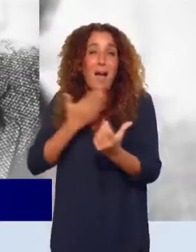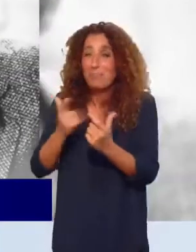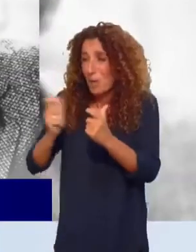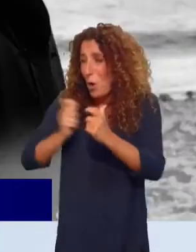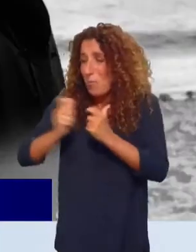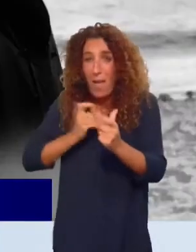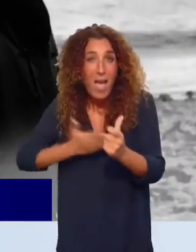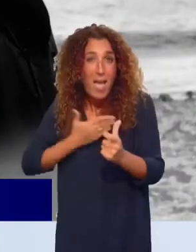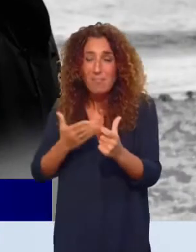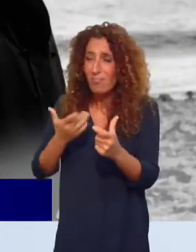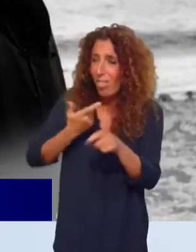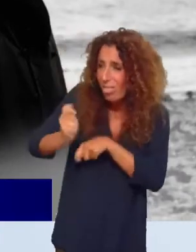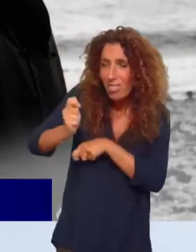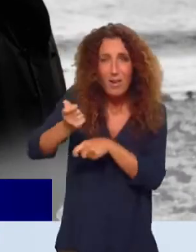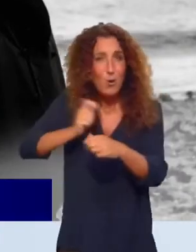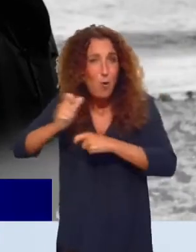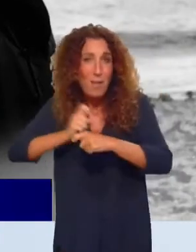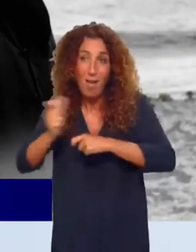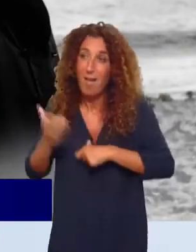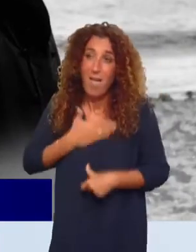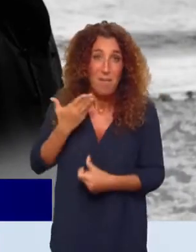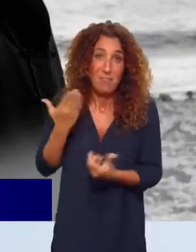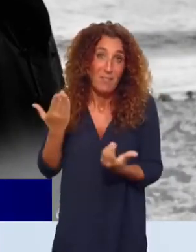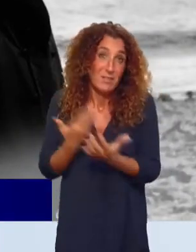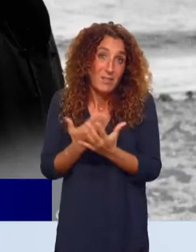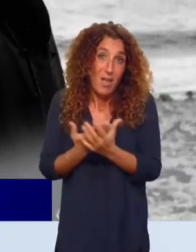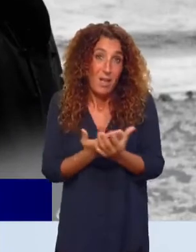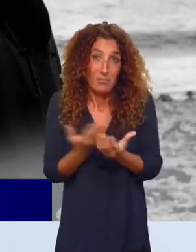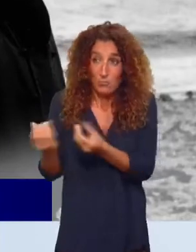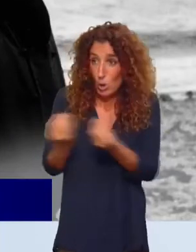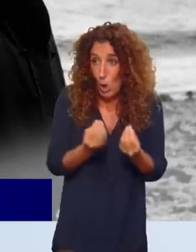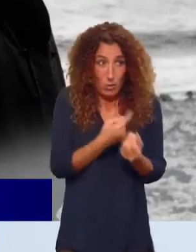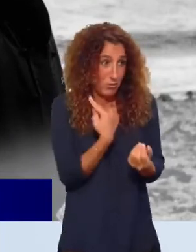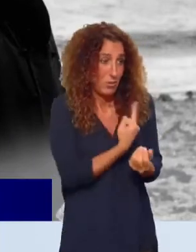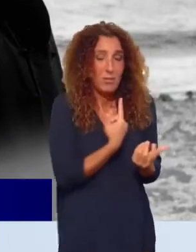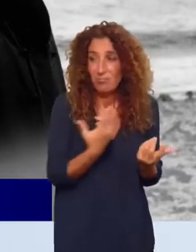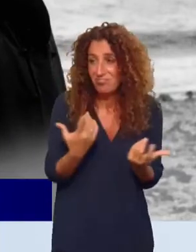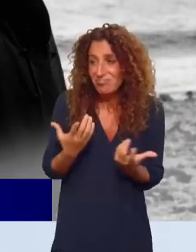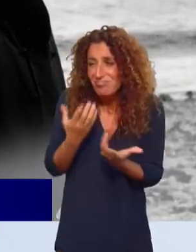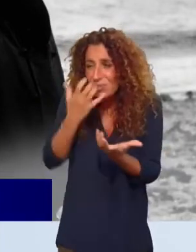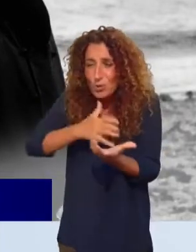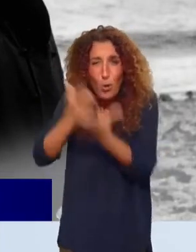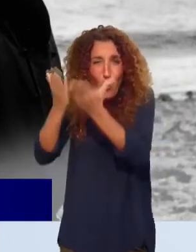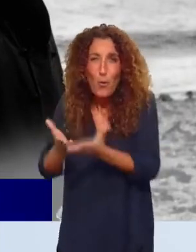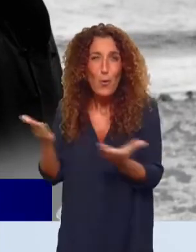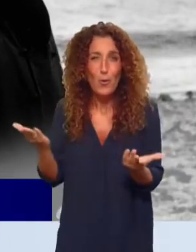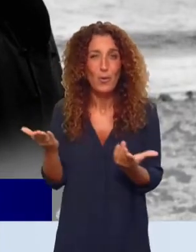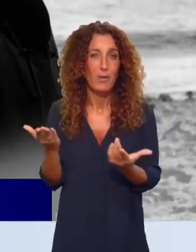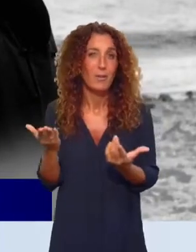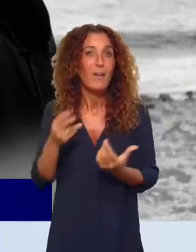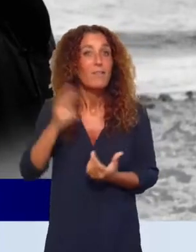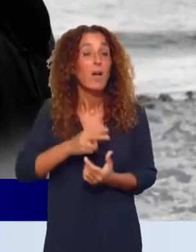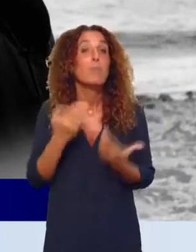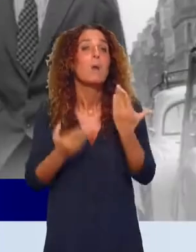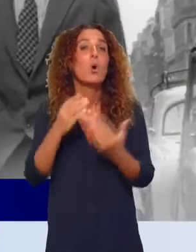lui, ce qu'il aimait, c'était les blagues et les copains. Donc forcément, ça fédère beaucoup, et il a par exemple beaucoup plus fédérateur en effet que peut-être